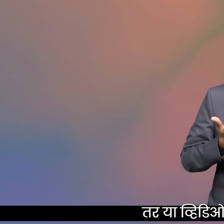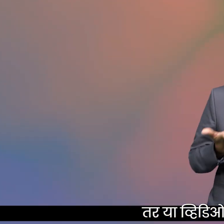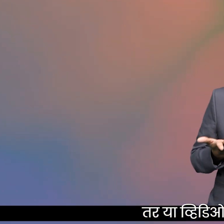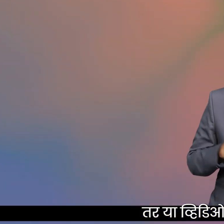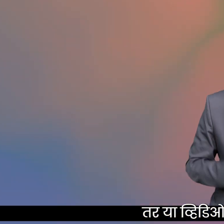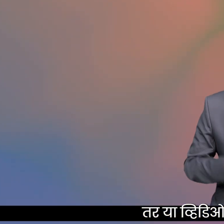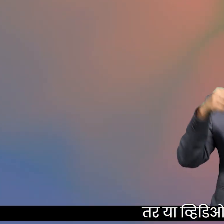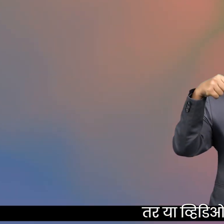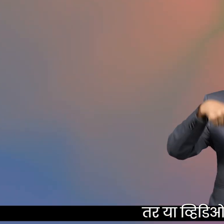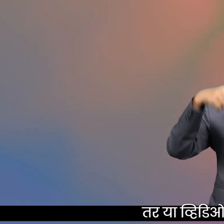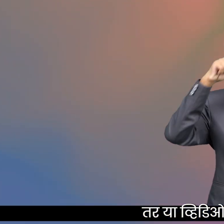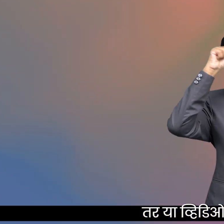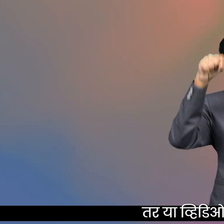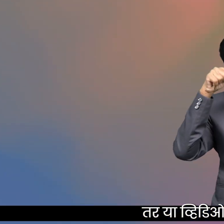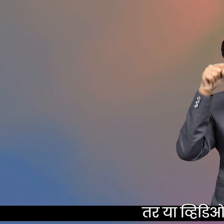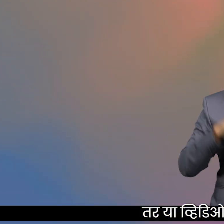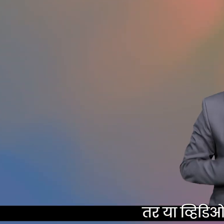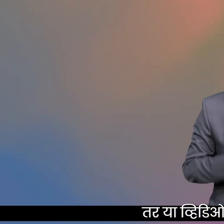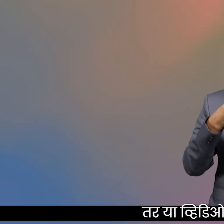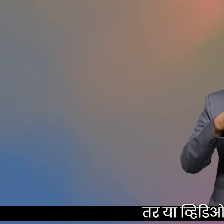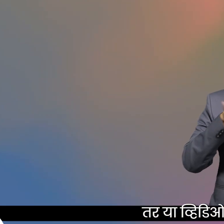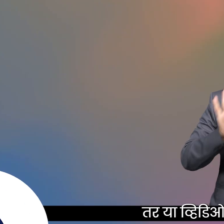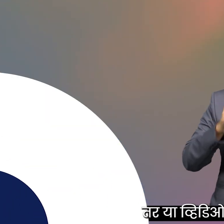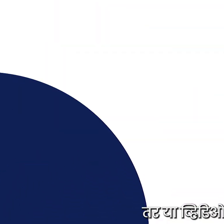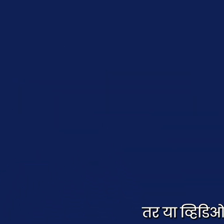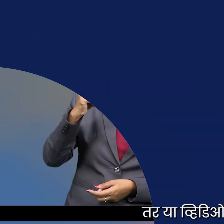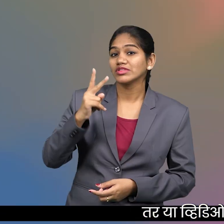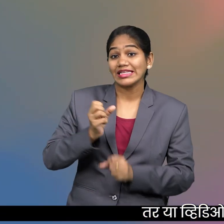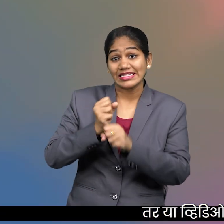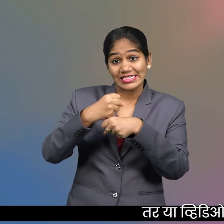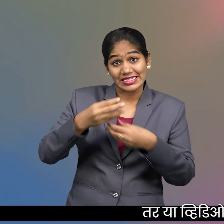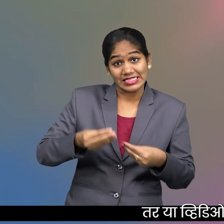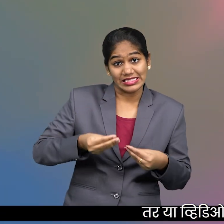तर या व्हिडिओमध्ये तुम्ही उत्पादन प्रक्रिया